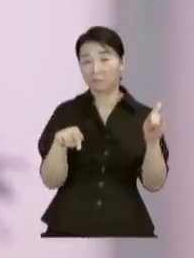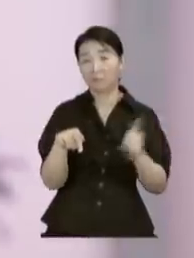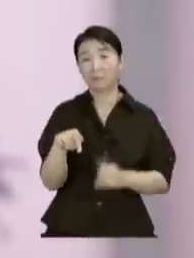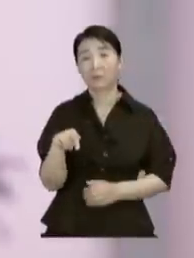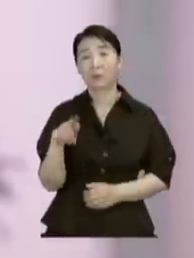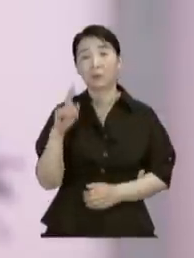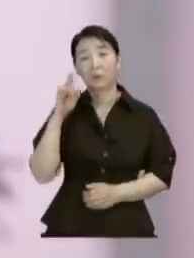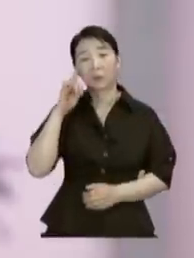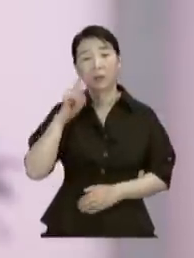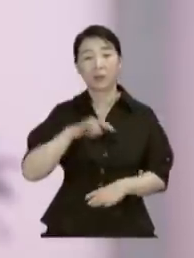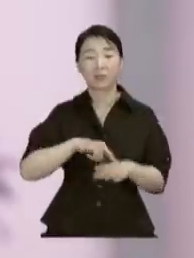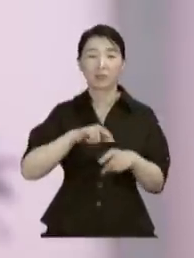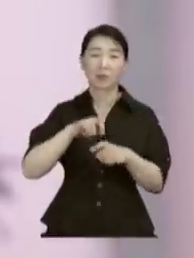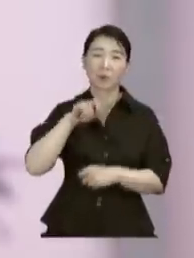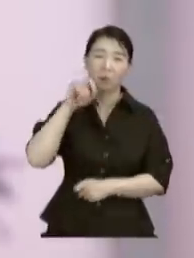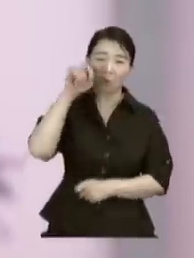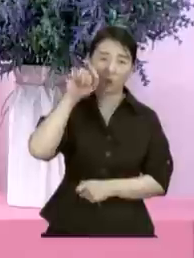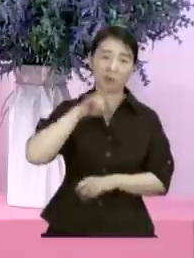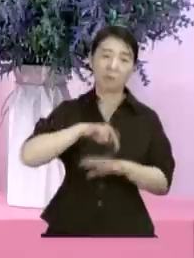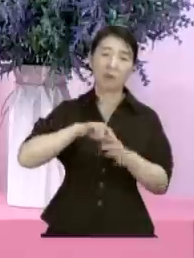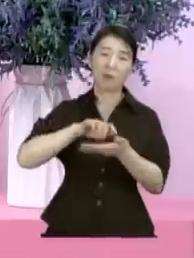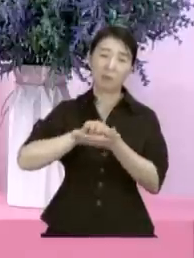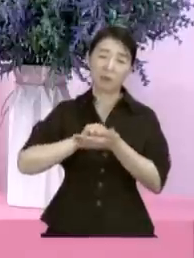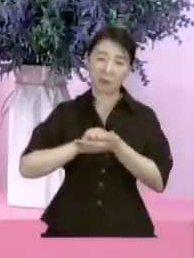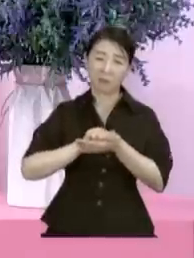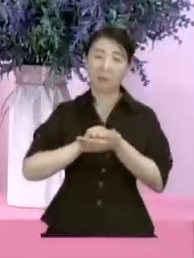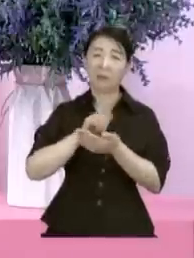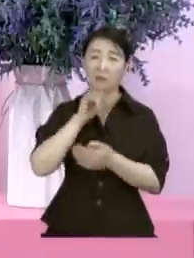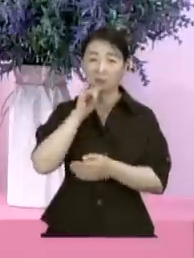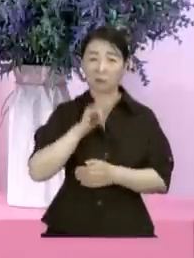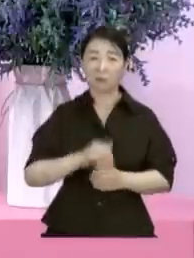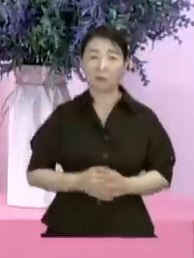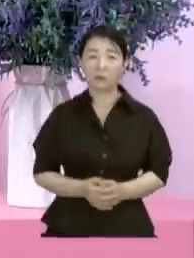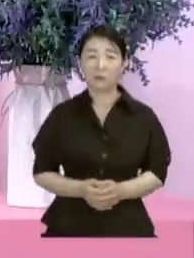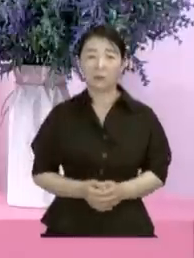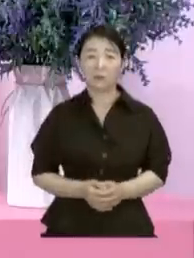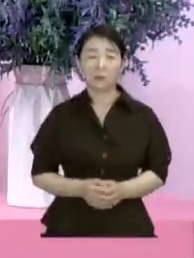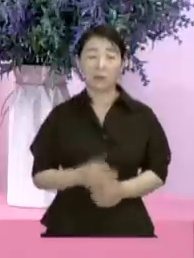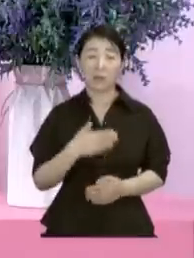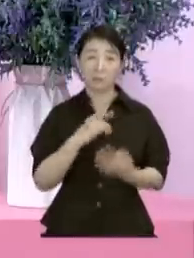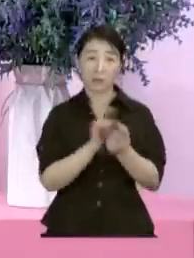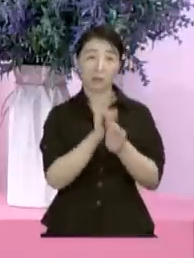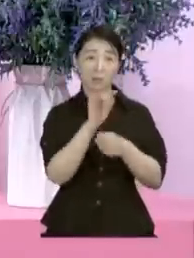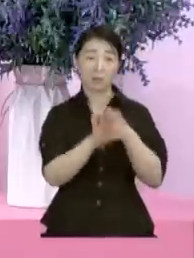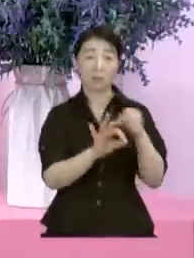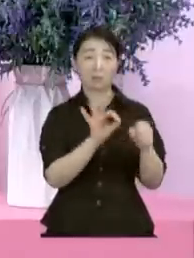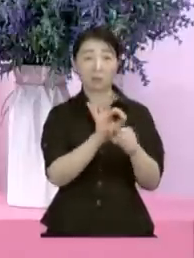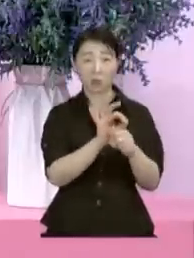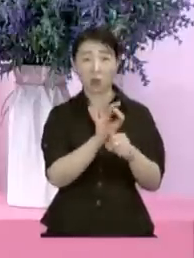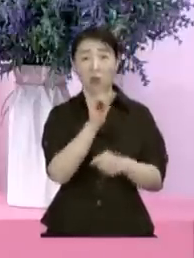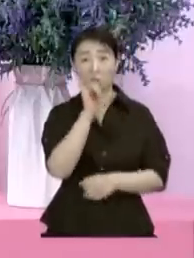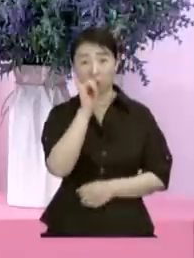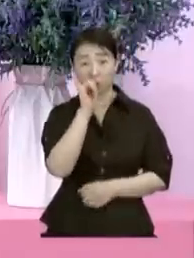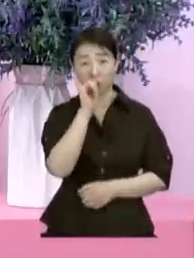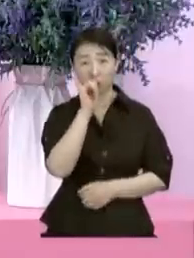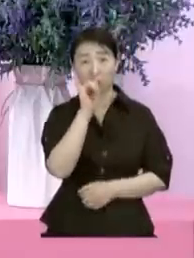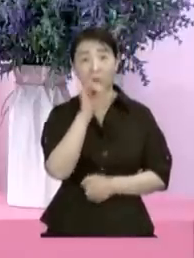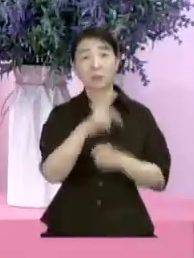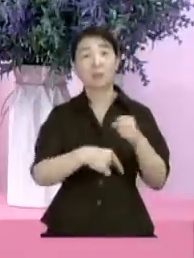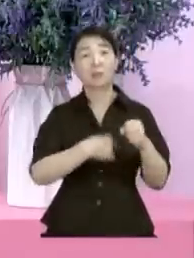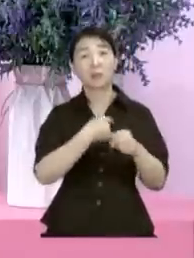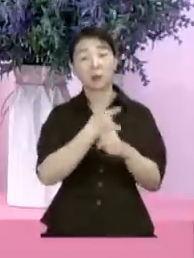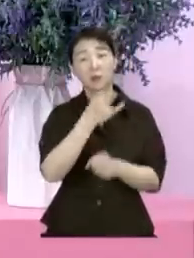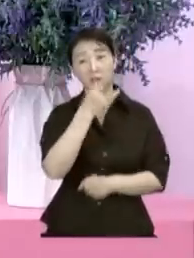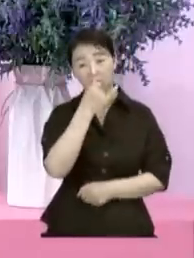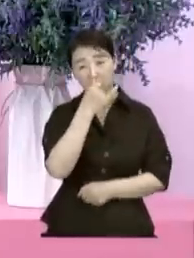오랜 시간 동안 마음을 예, 담고 제가 예. 만난 탈북민들은 뭐 10년 된 분도 있고 뭐 5년 된 분도 있고 저는 1년이다 그걸로